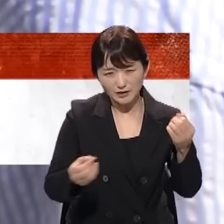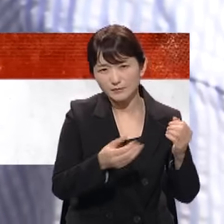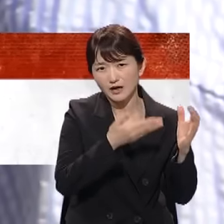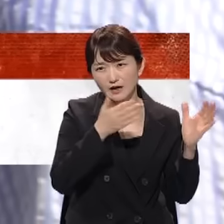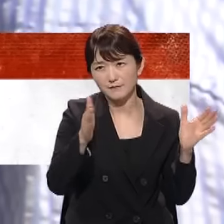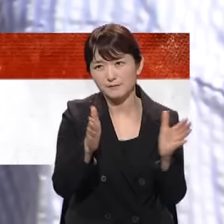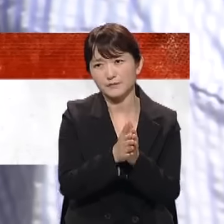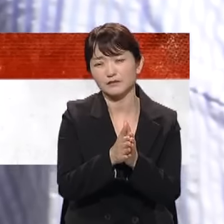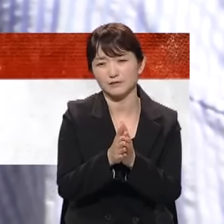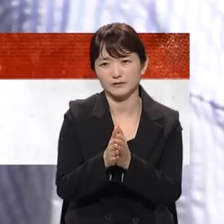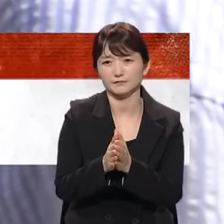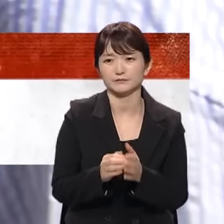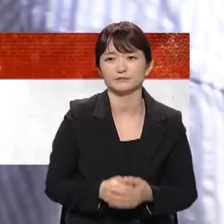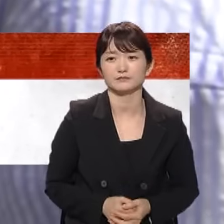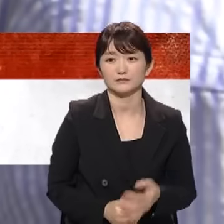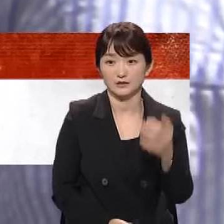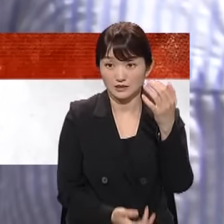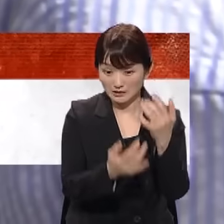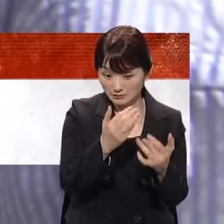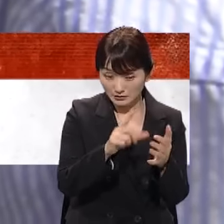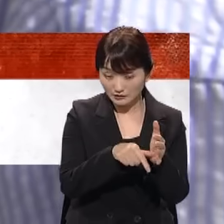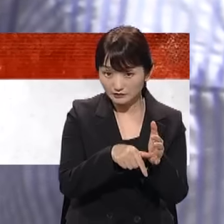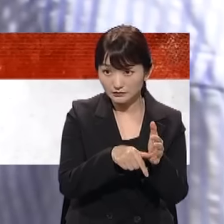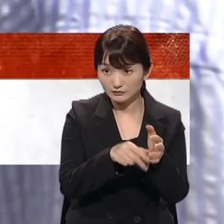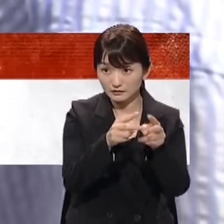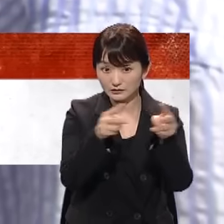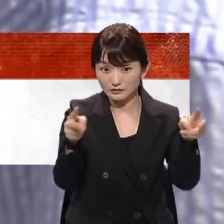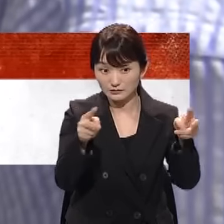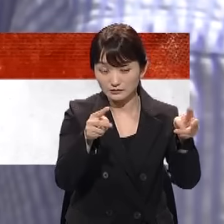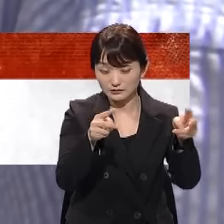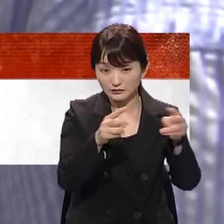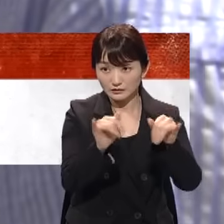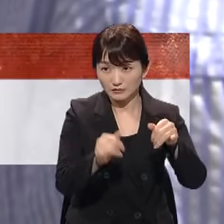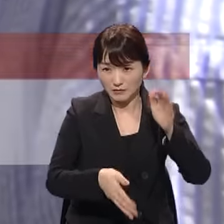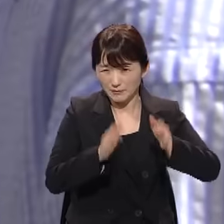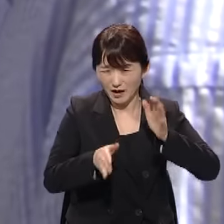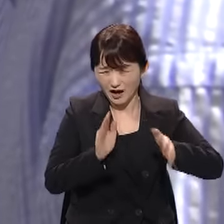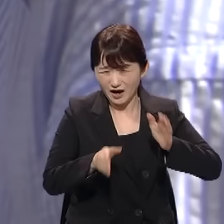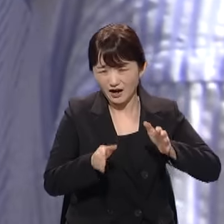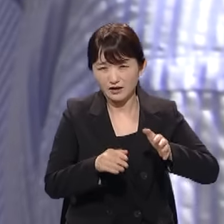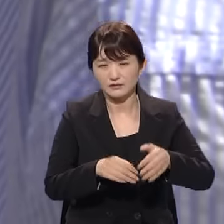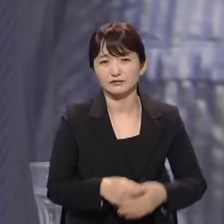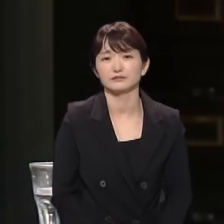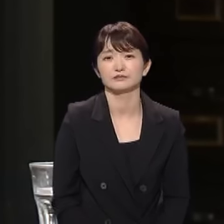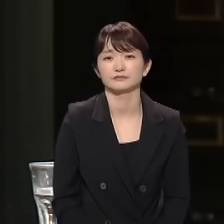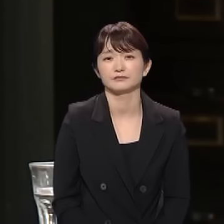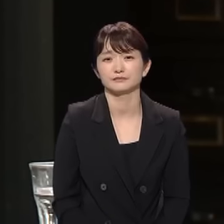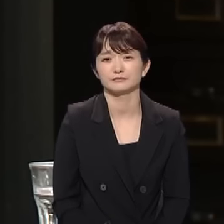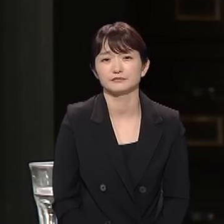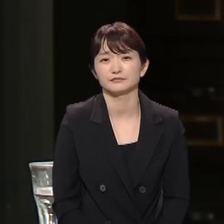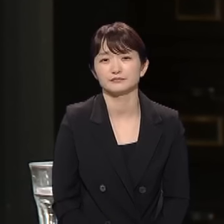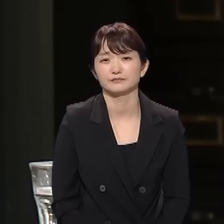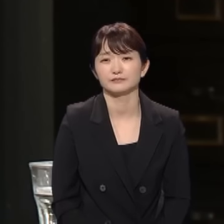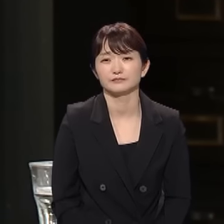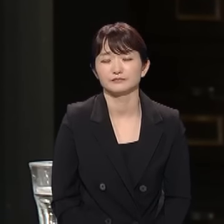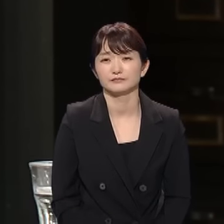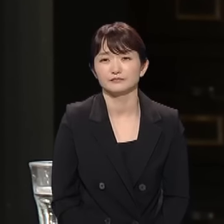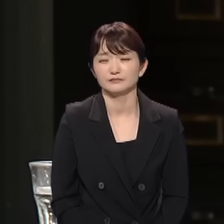화재가 났을 당시 뭐 2층에서 사람들 막 뛰어내리고 막 그랬다고 하더라고요. 자,